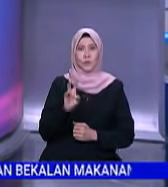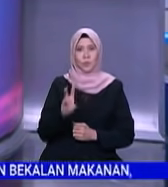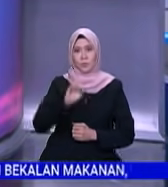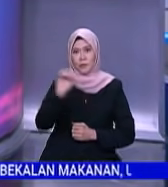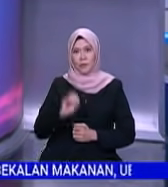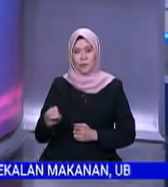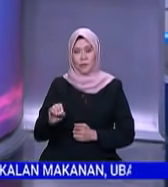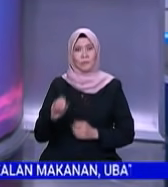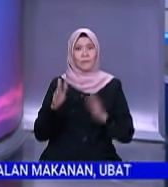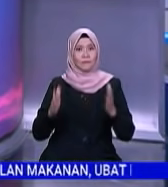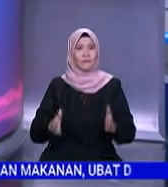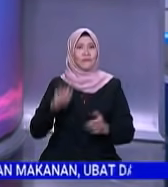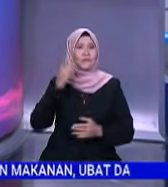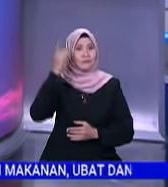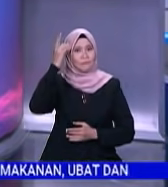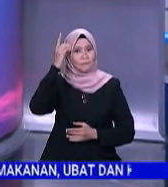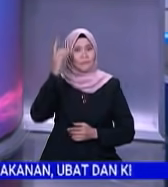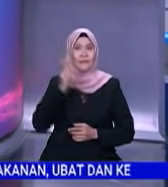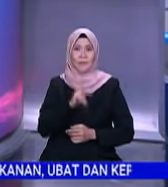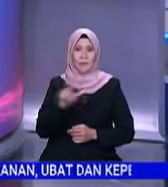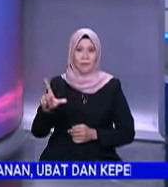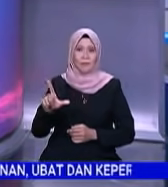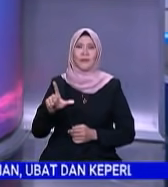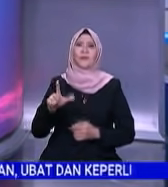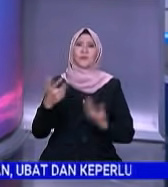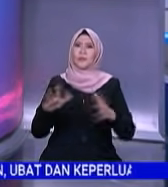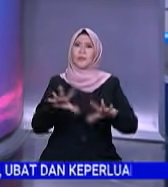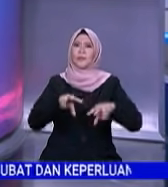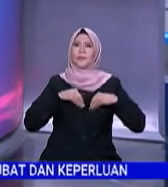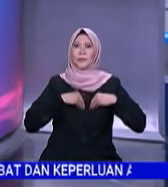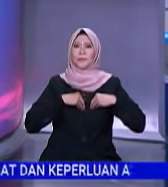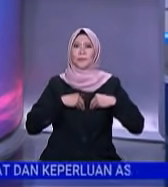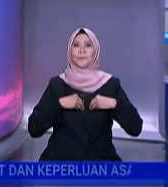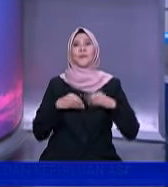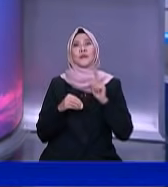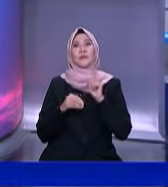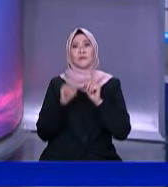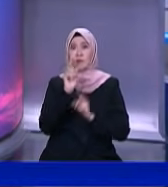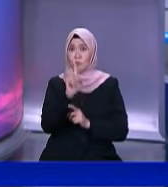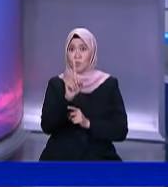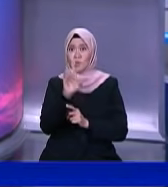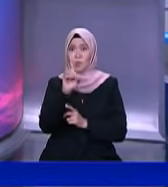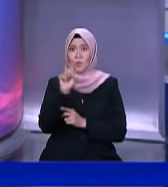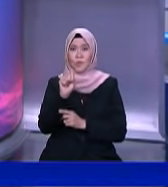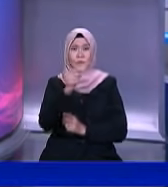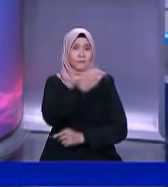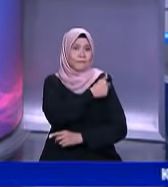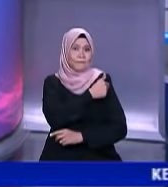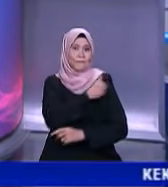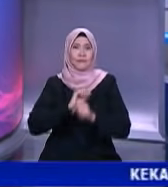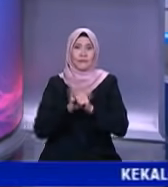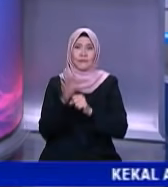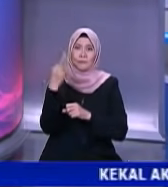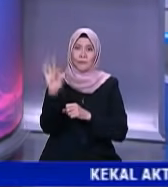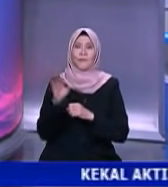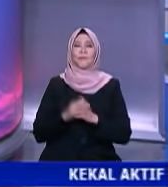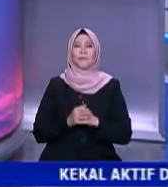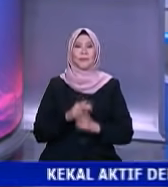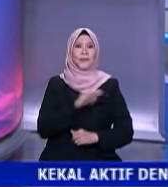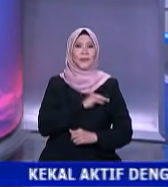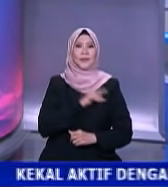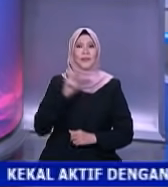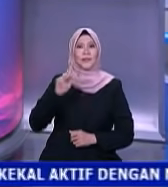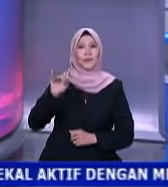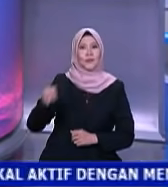96.7% penduduk dewasa Lembah Kelang telah menerima sekurang-kurangnya satu dos vaksin COVID-19. Menteri Penyelaras